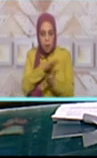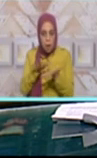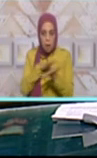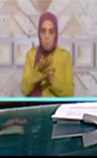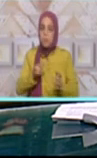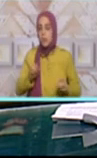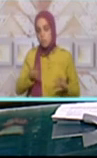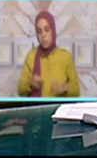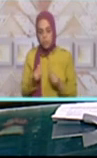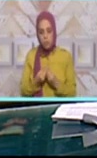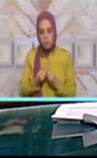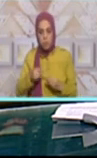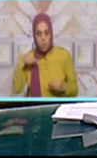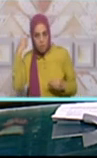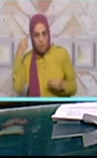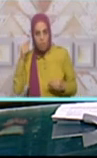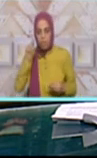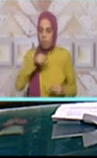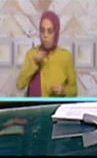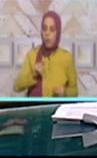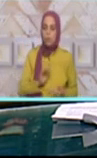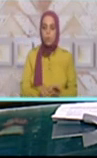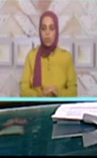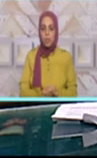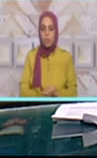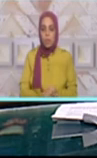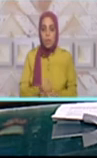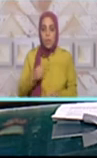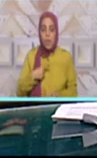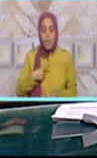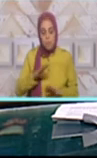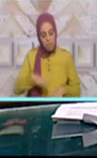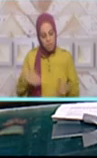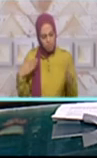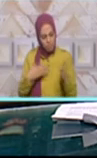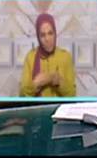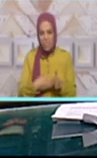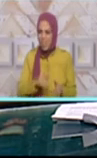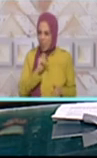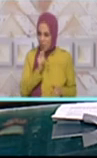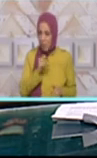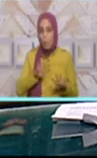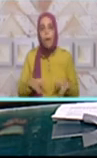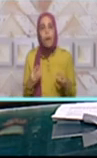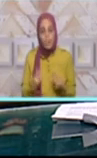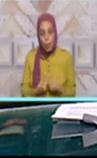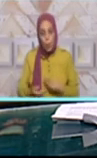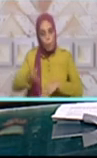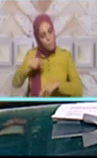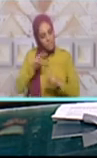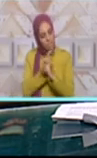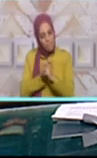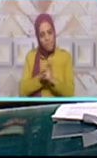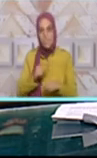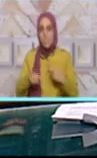براثن مثل هذا النوع من الأفكار المتشددة. أنا بكده بكون وصلت لختام هذه الفقرة مع حضراتكم. بعد